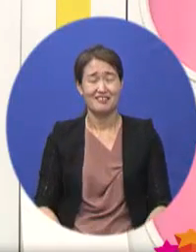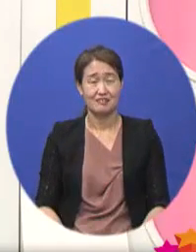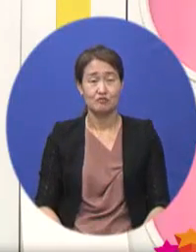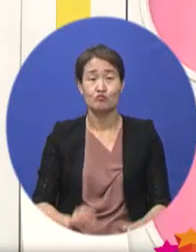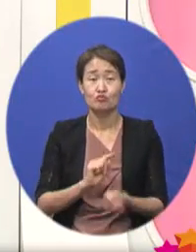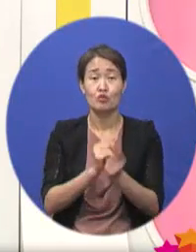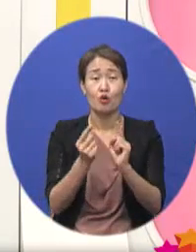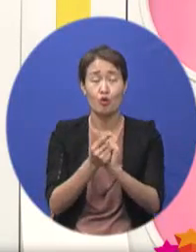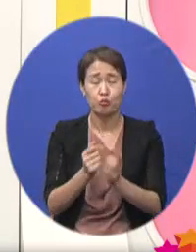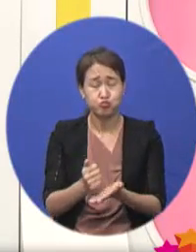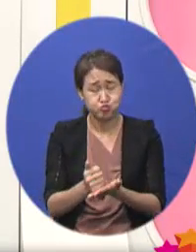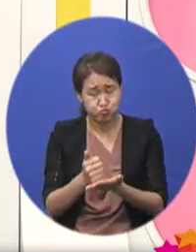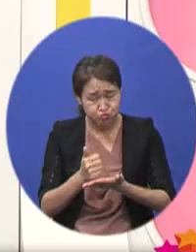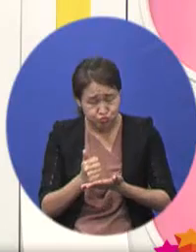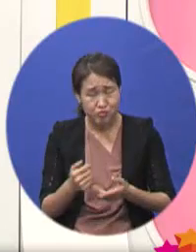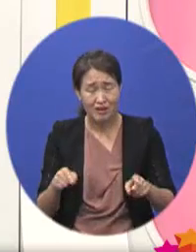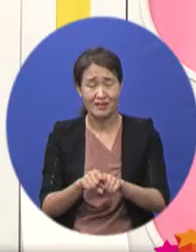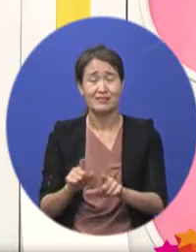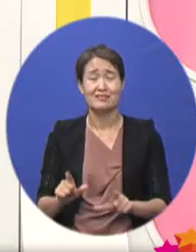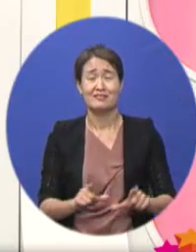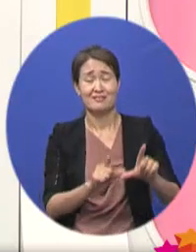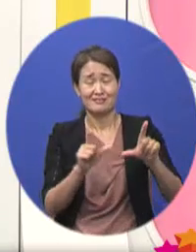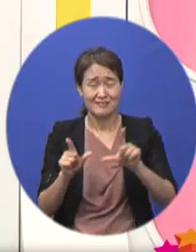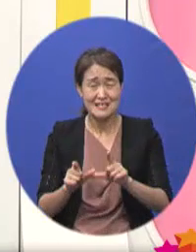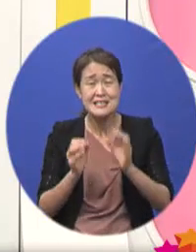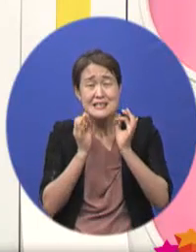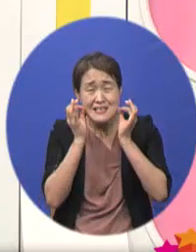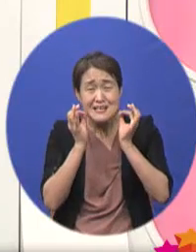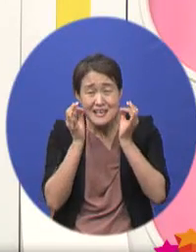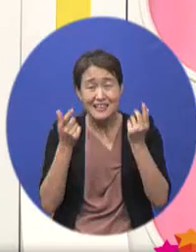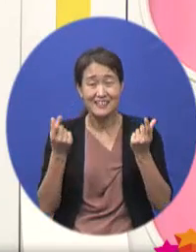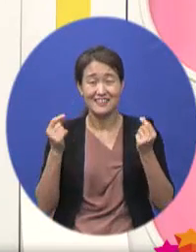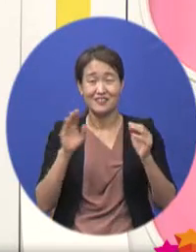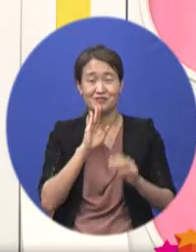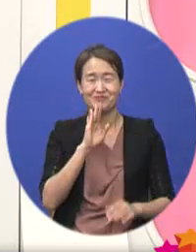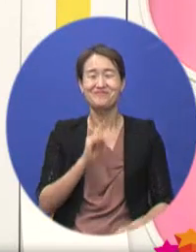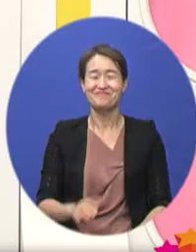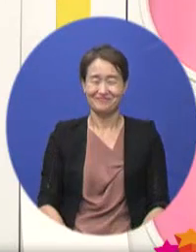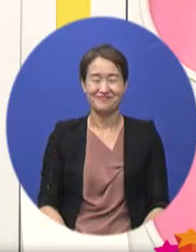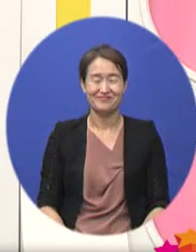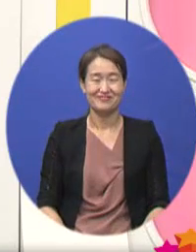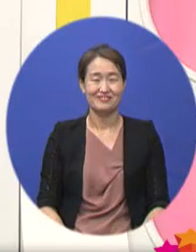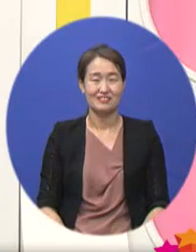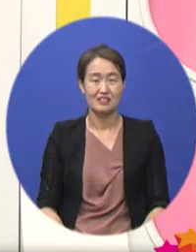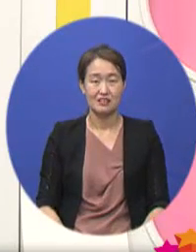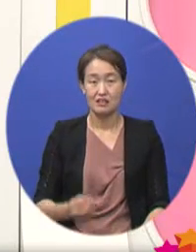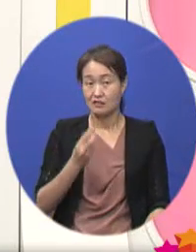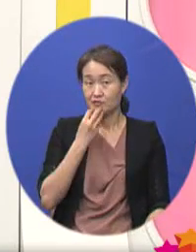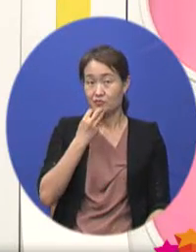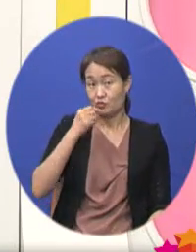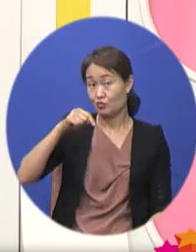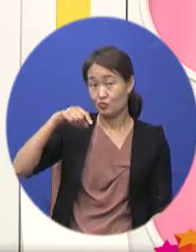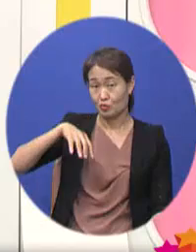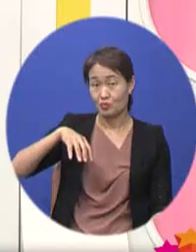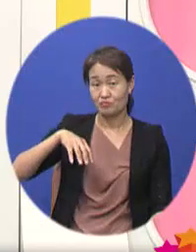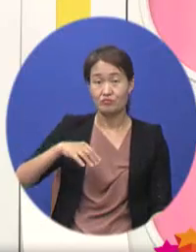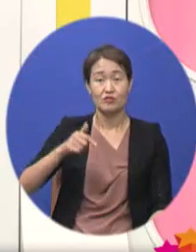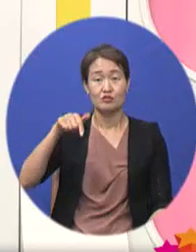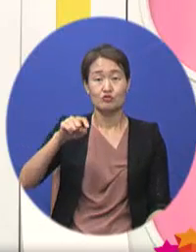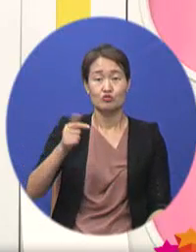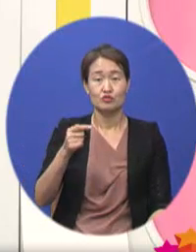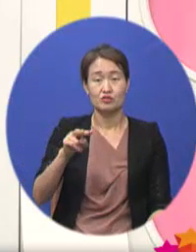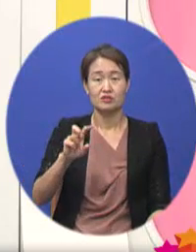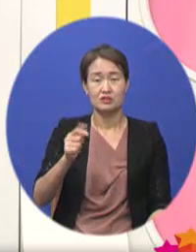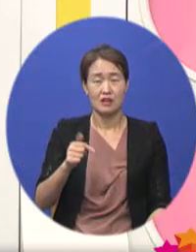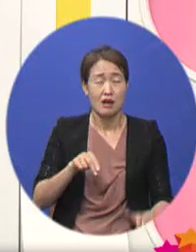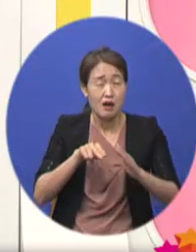서로 존경하는 서로 사는 거죠. 예. 그래 맞춰가면서요, 그죠? 네, 예, 예. 네. 네. 이 서울 쪽에 계시는 분들은 군산 네. 쪽으로